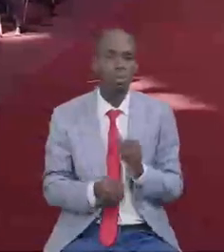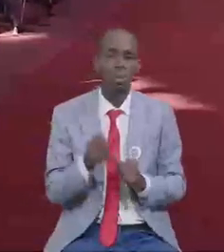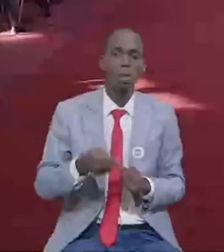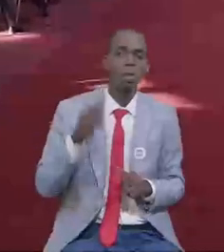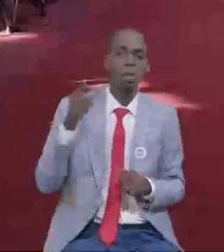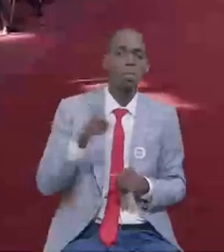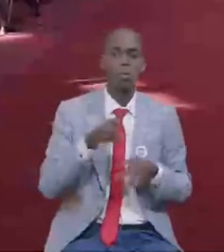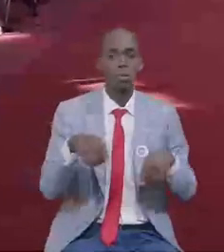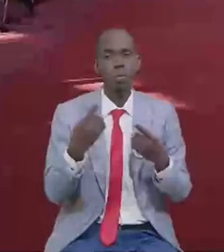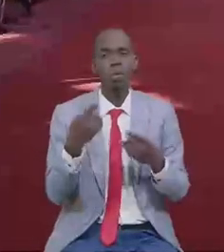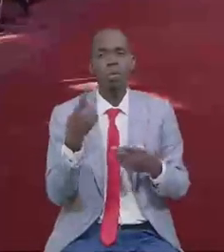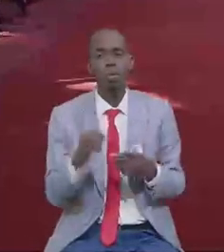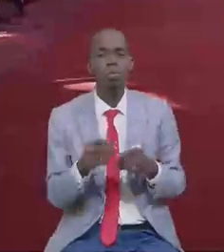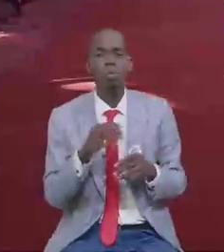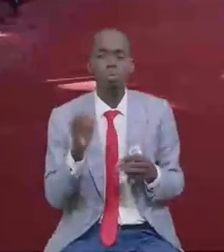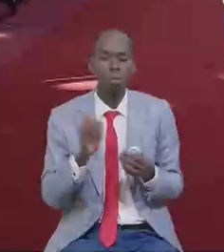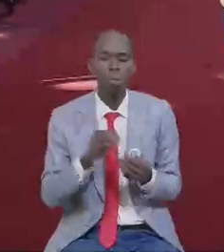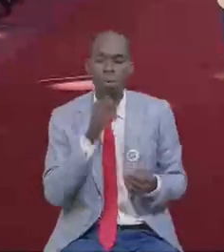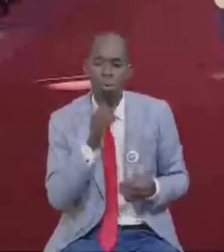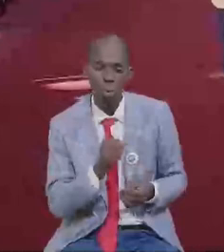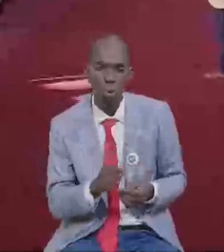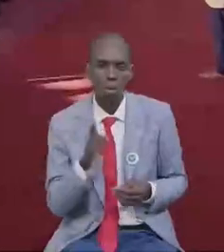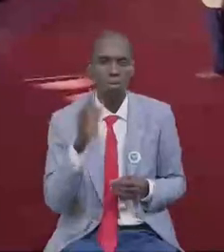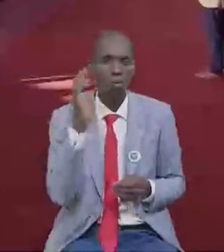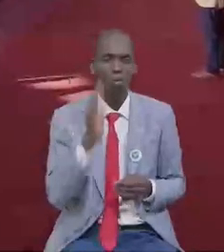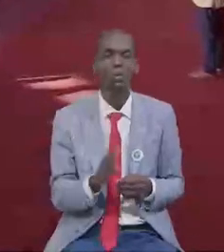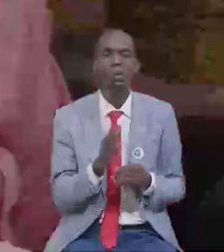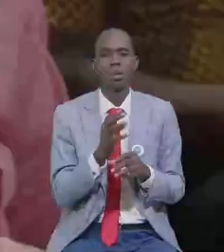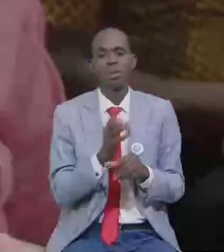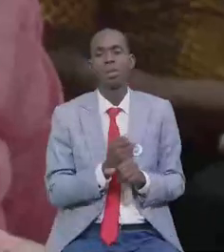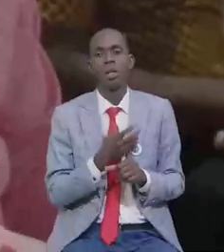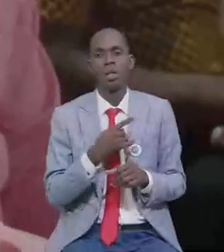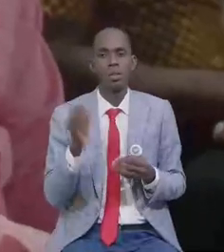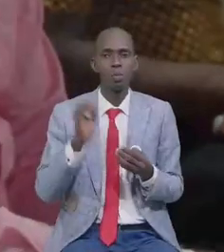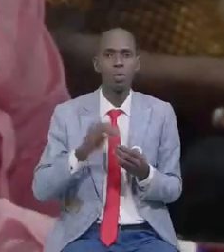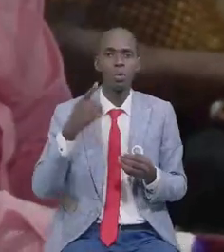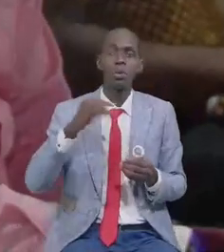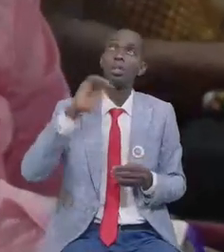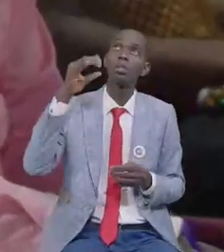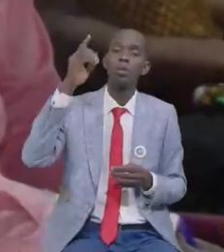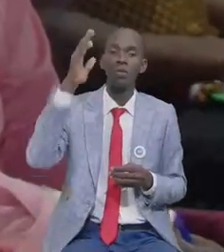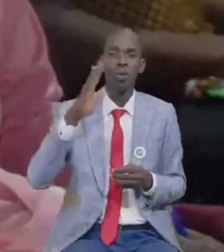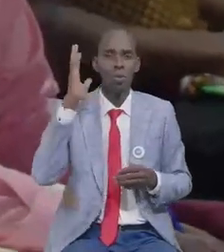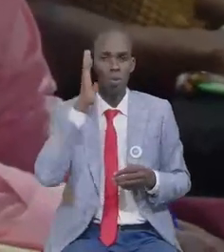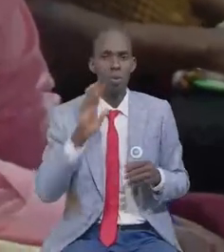l'âge, plus la grâce de Dieu va t'activer